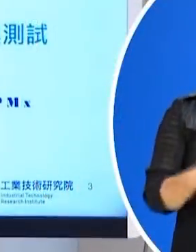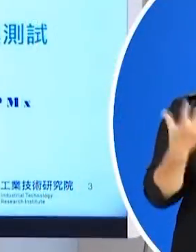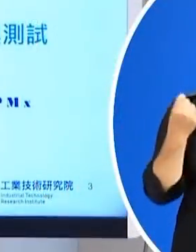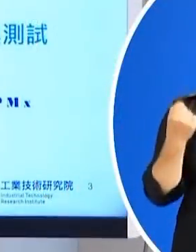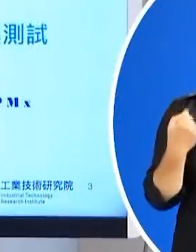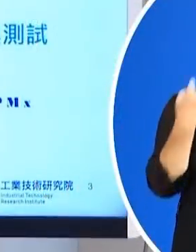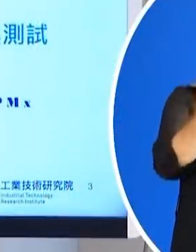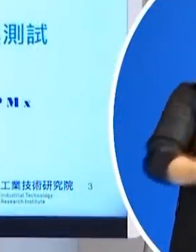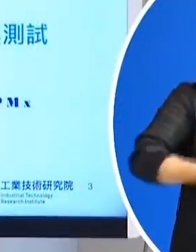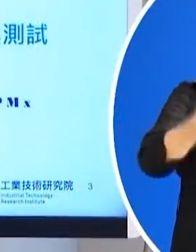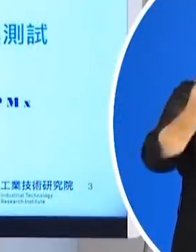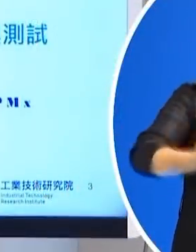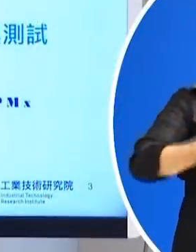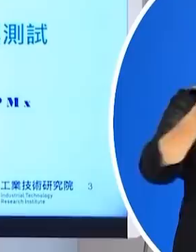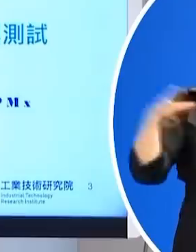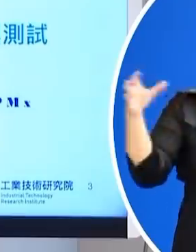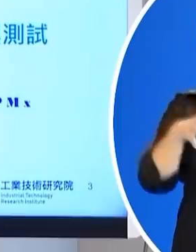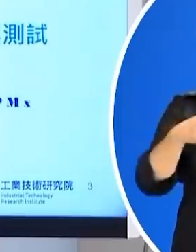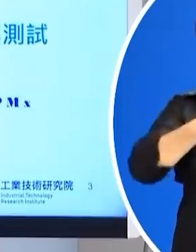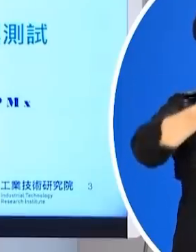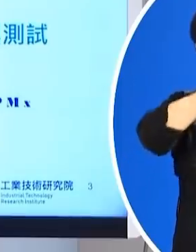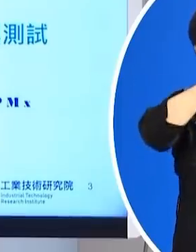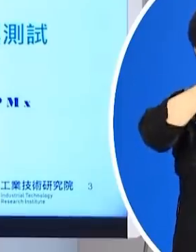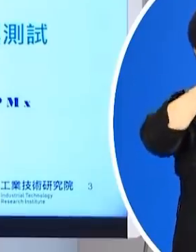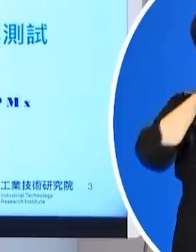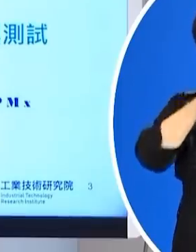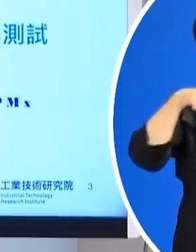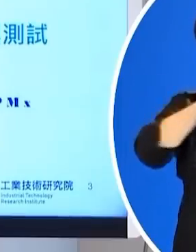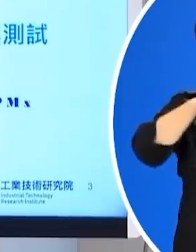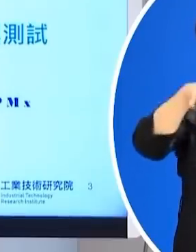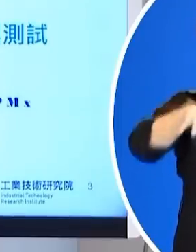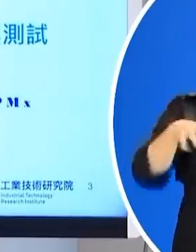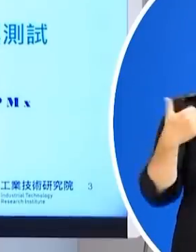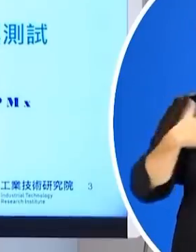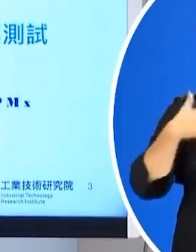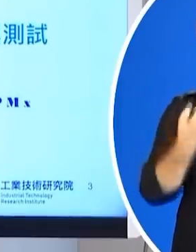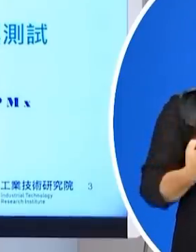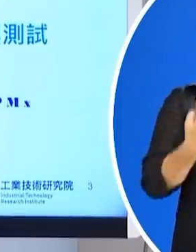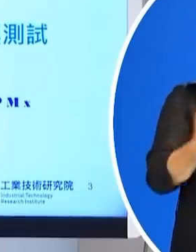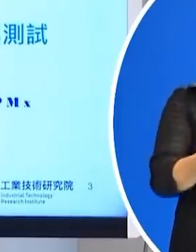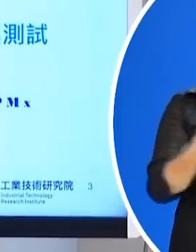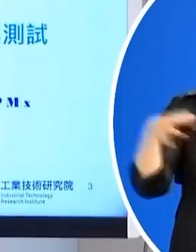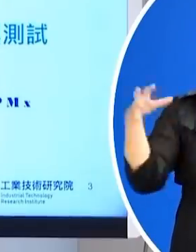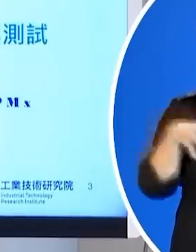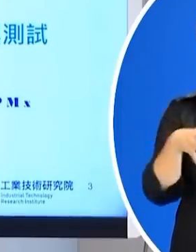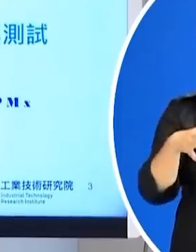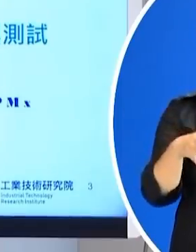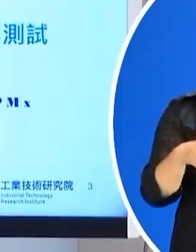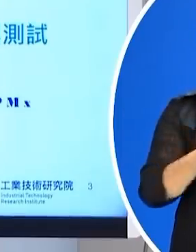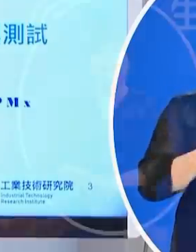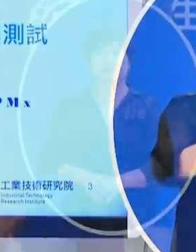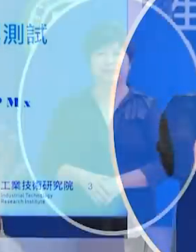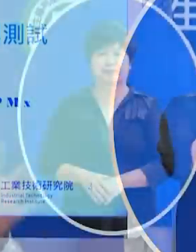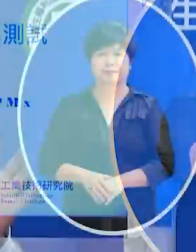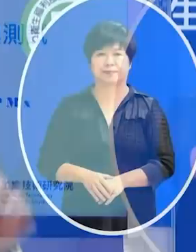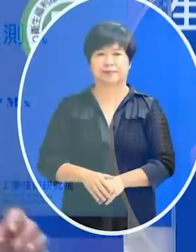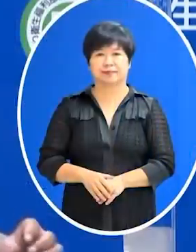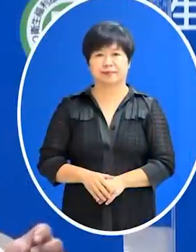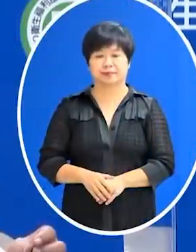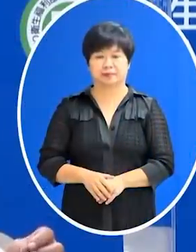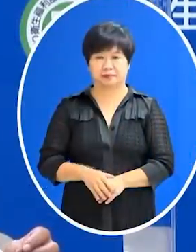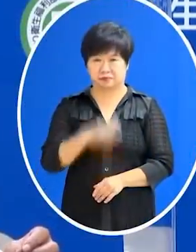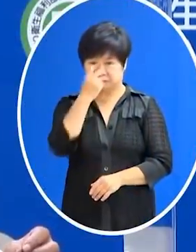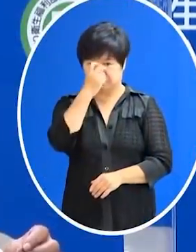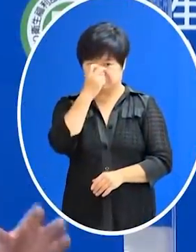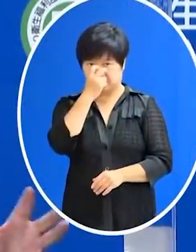边哈也有相当亮眼哈，不但是时间短哈，速度快哈，那检查的正确